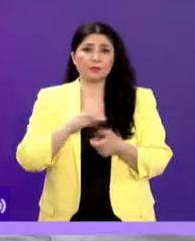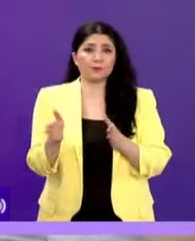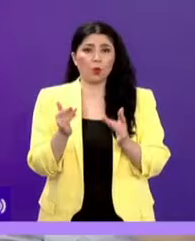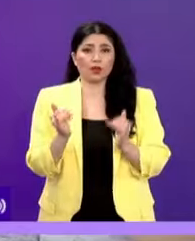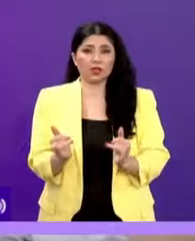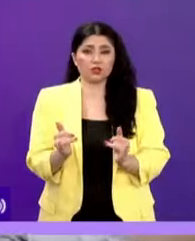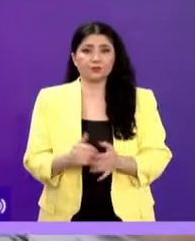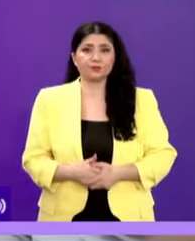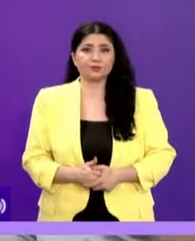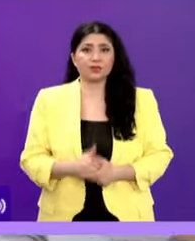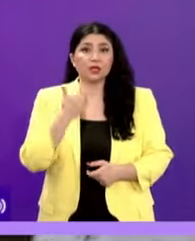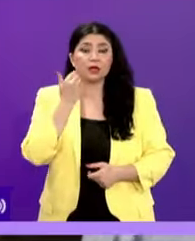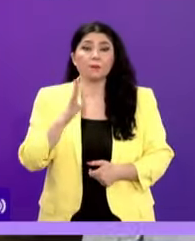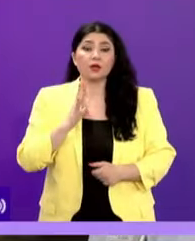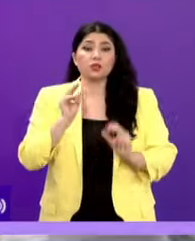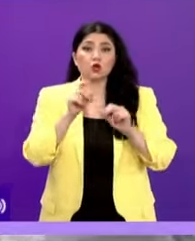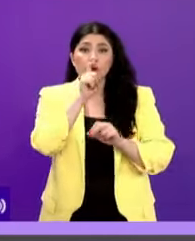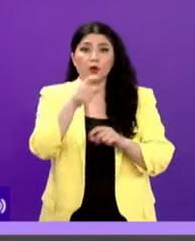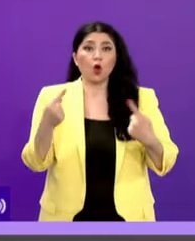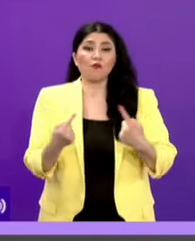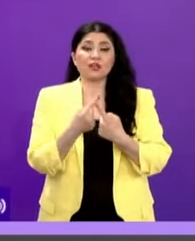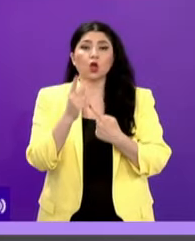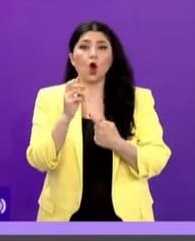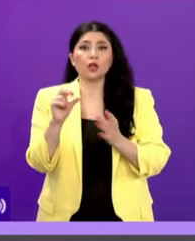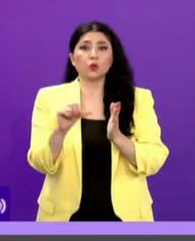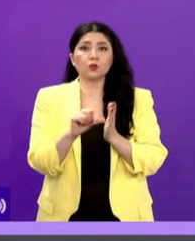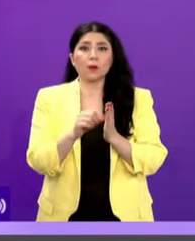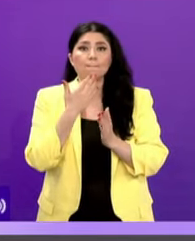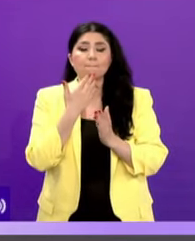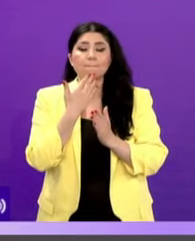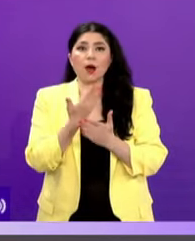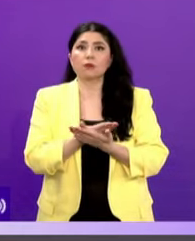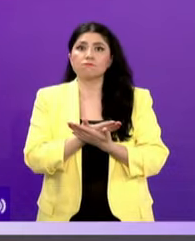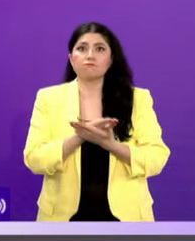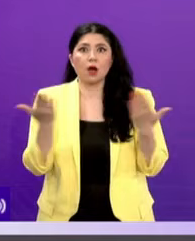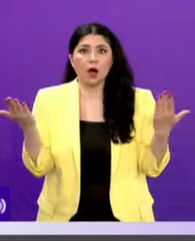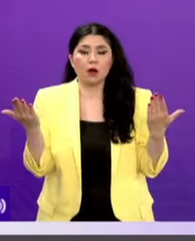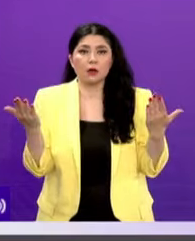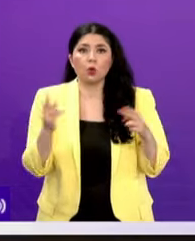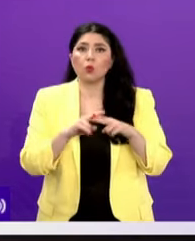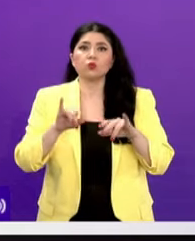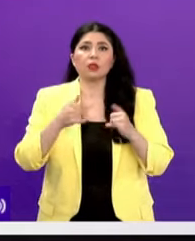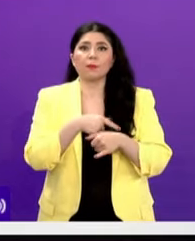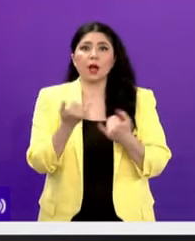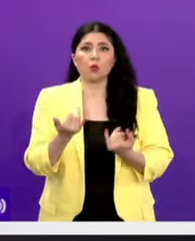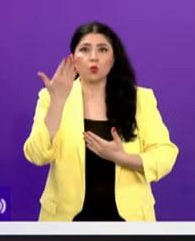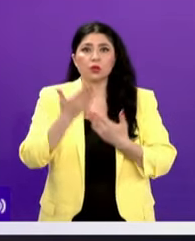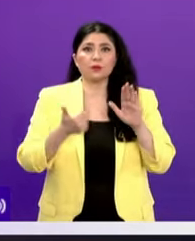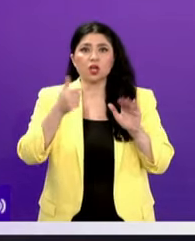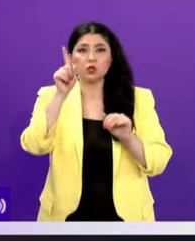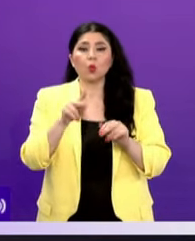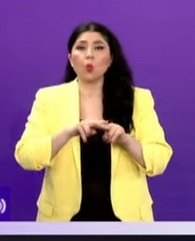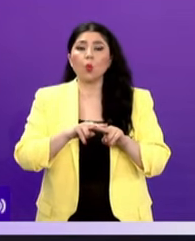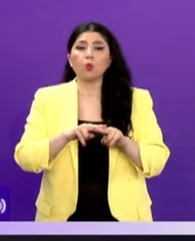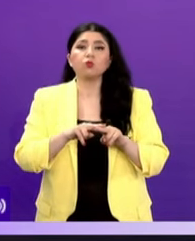această perioadă în care riscul de escaladare a conflictului din Orientul Mijlociu pare mai mare ca oricând în ultimele 6 luni? Ce ne puteți